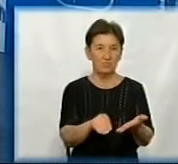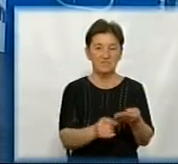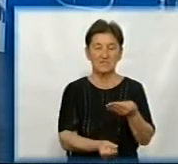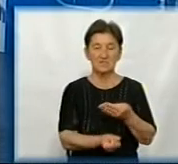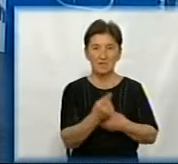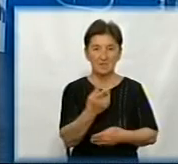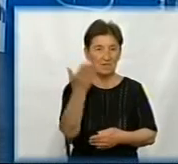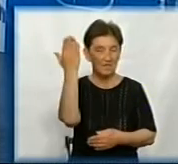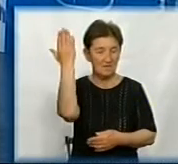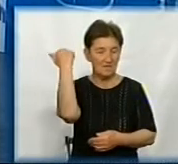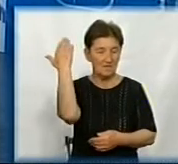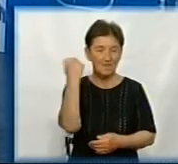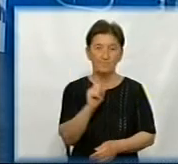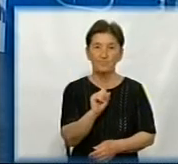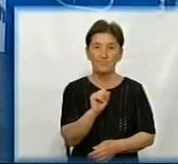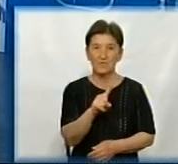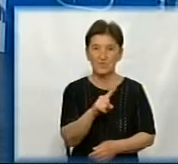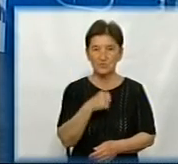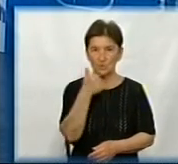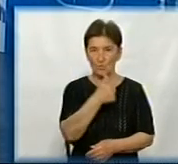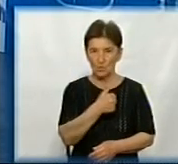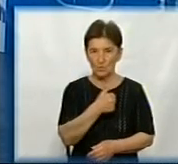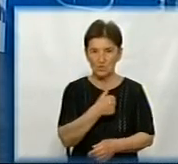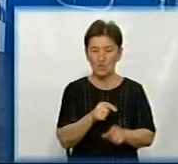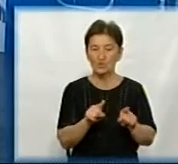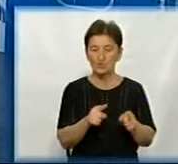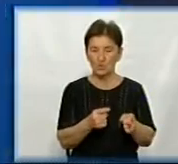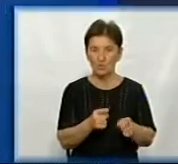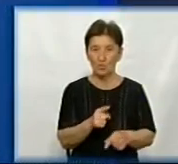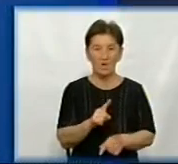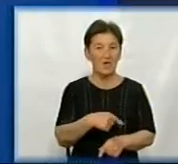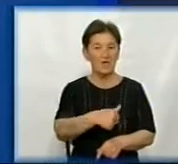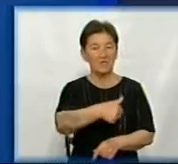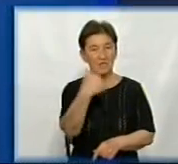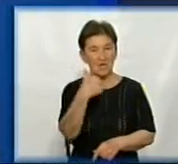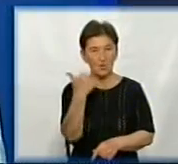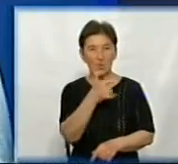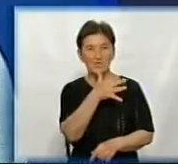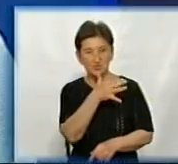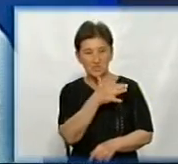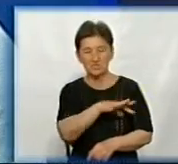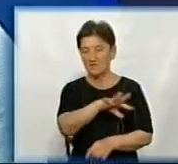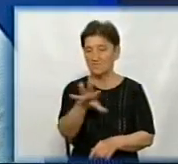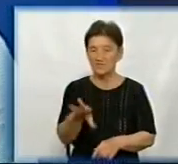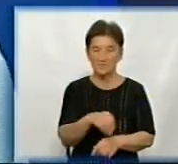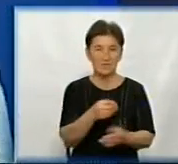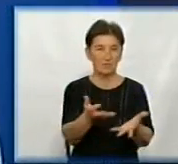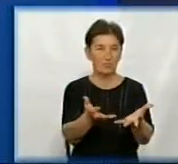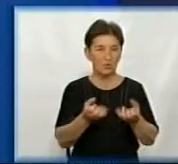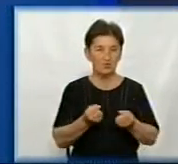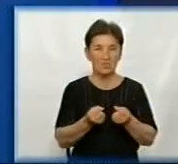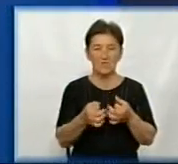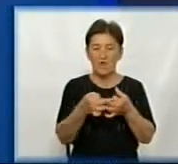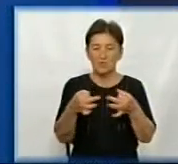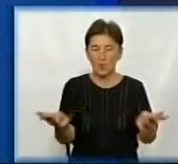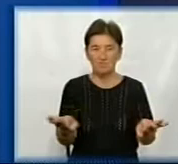в 11-му, здається, році. Тому чому? Тому що на той час ДП «Кюратепло» отримало всі необхідні дозвільні документи на